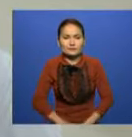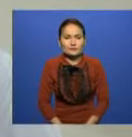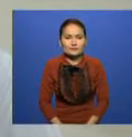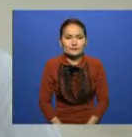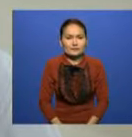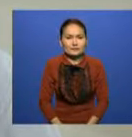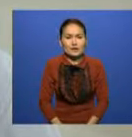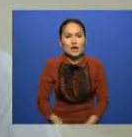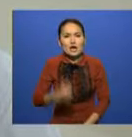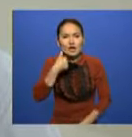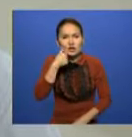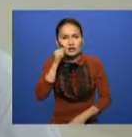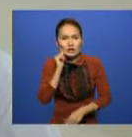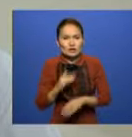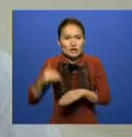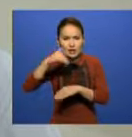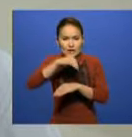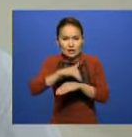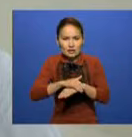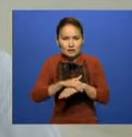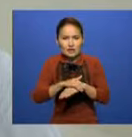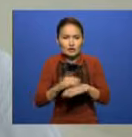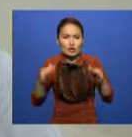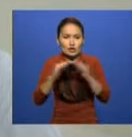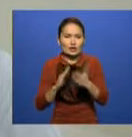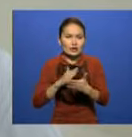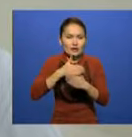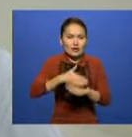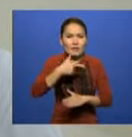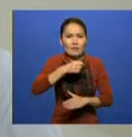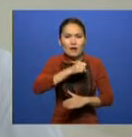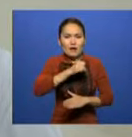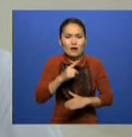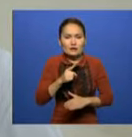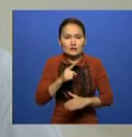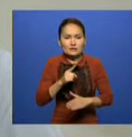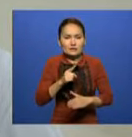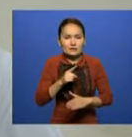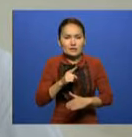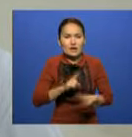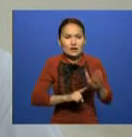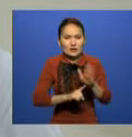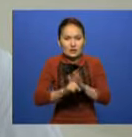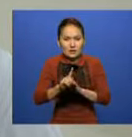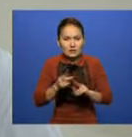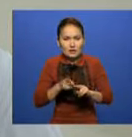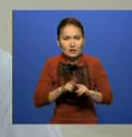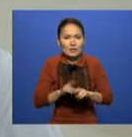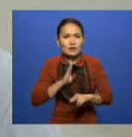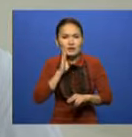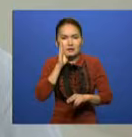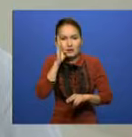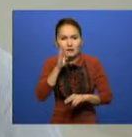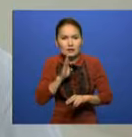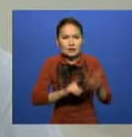келгенбіз, газды үйдің салқын болып кеткен, газды қостық, содан түнімен газды қосып қойғанбыз. Содан азанда тұрып, бәріміз